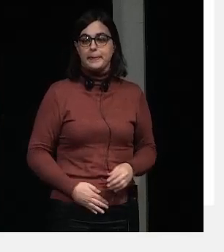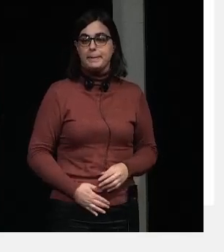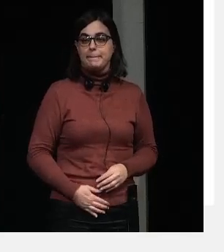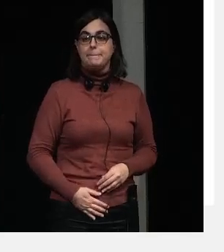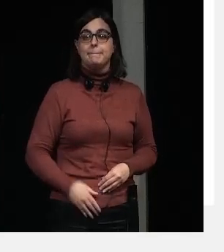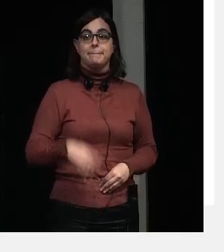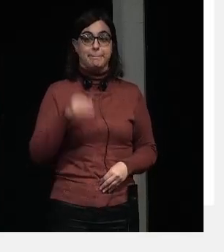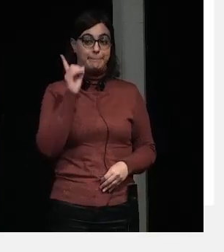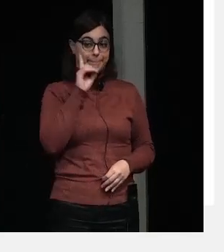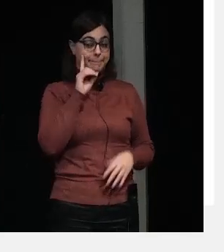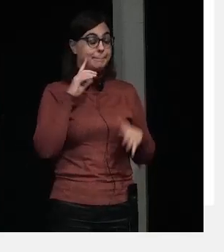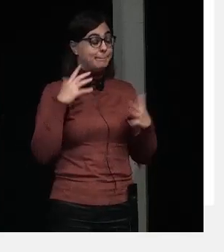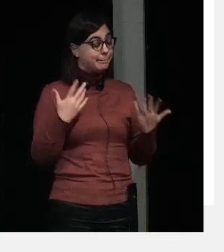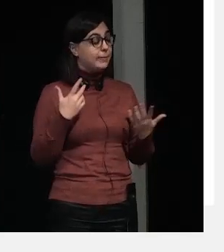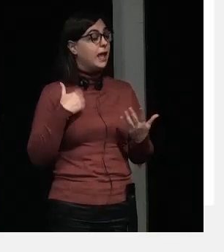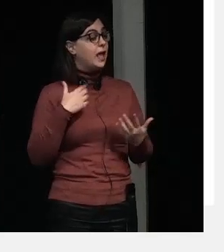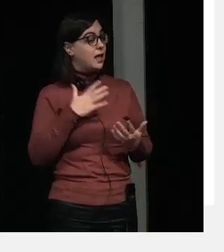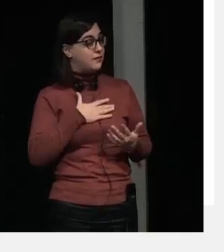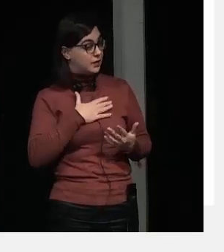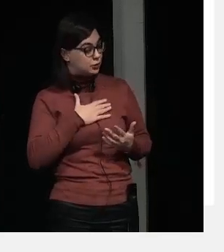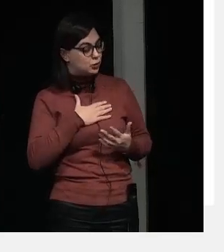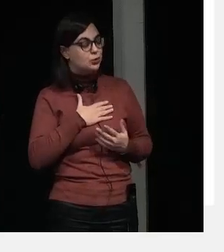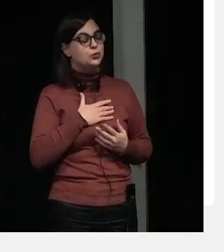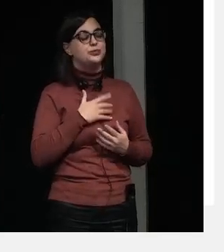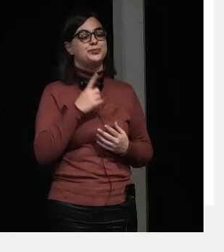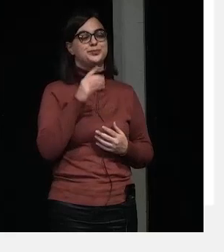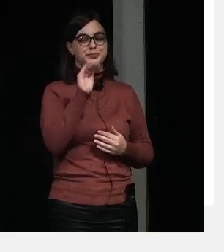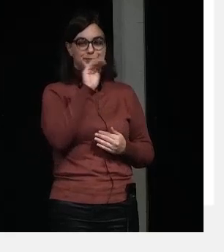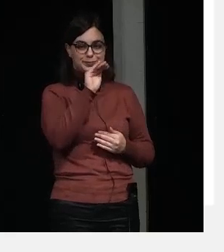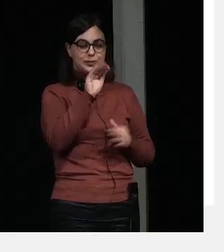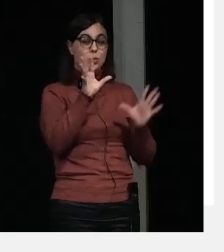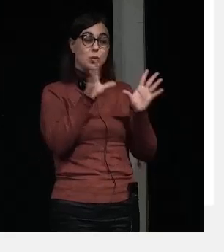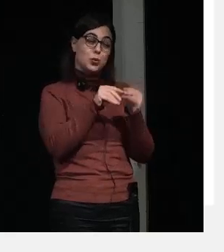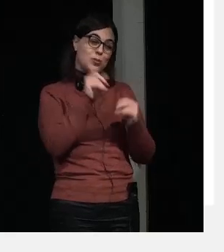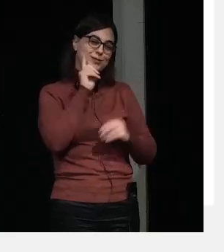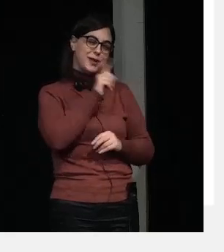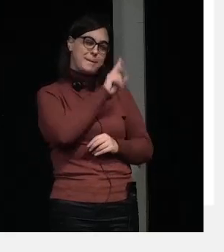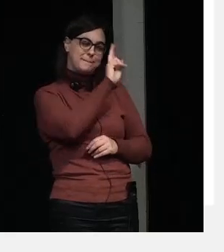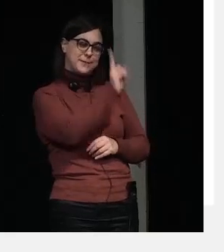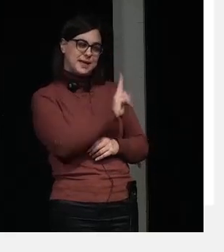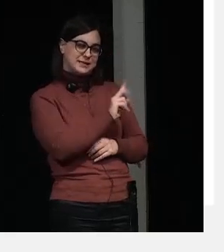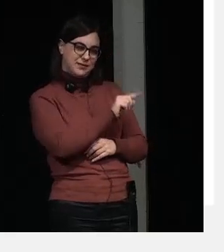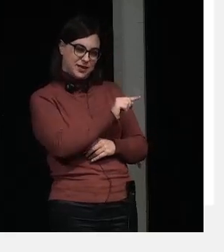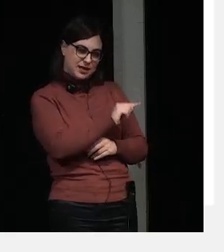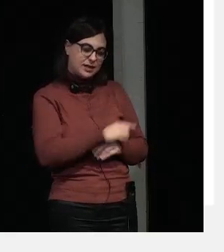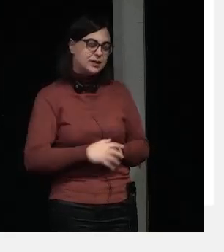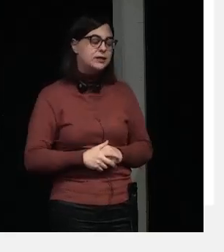Ναι, ευχαριστώ πολύ. Μία ερώτηση για την Παρασκευή, για την κυρία Σαλάβια.